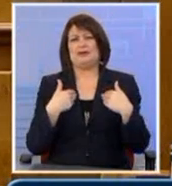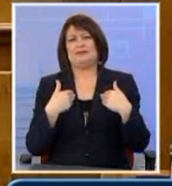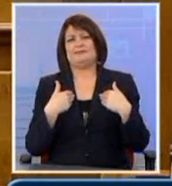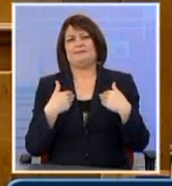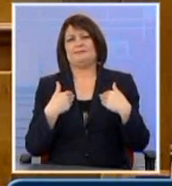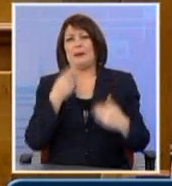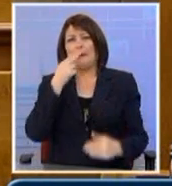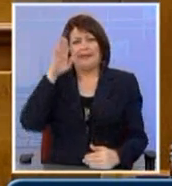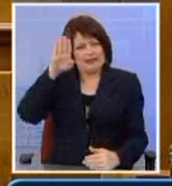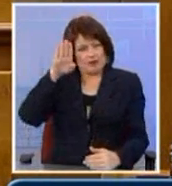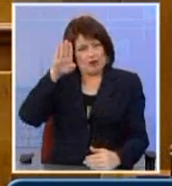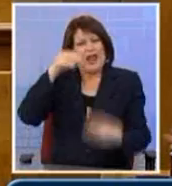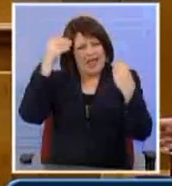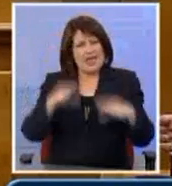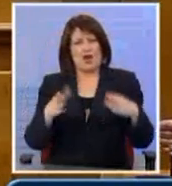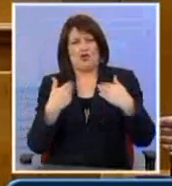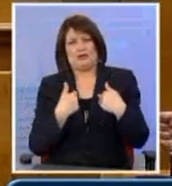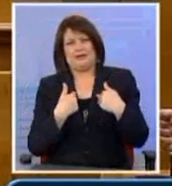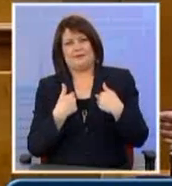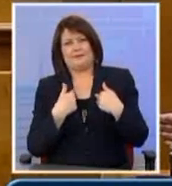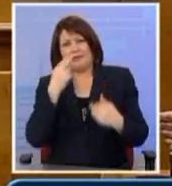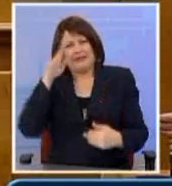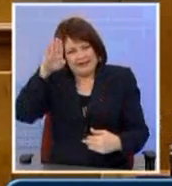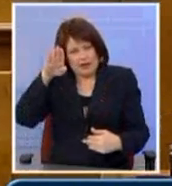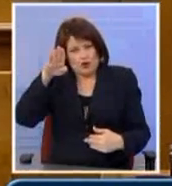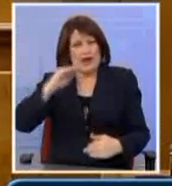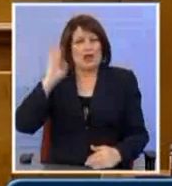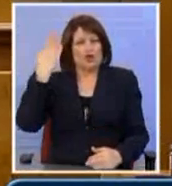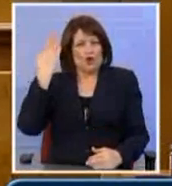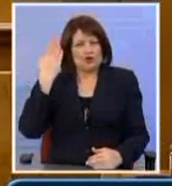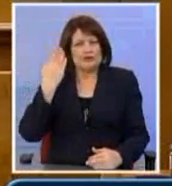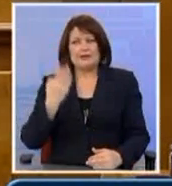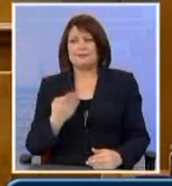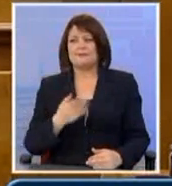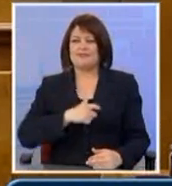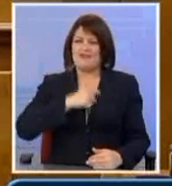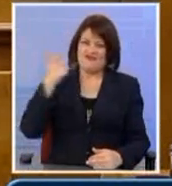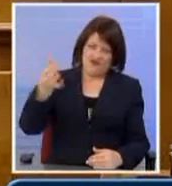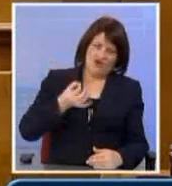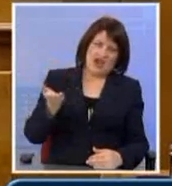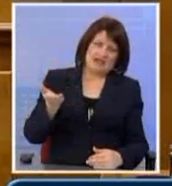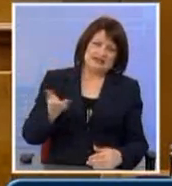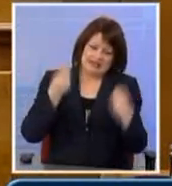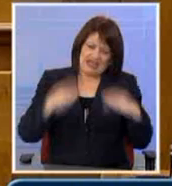και της δικτατορίας. Δηλαδή είμαστε χειρότεροι από την δικτατορία. Το φωνάζετε και ως σύνθημα.